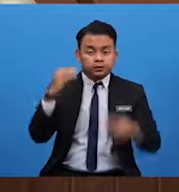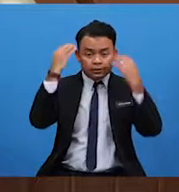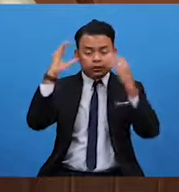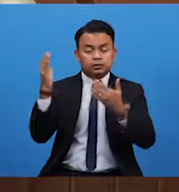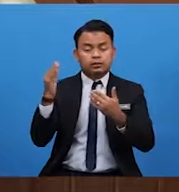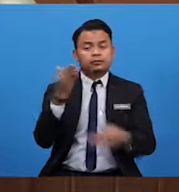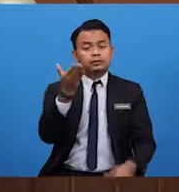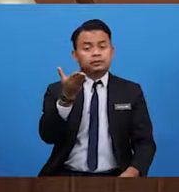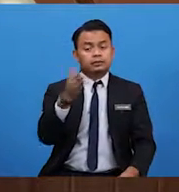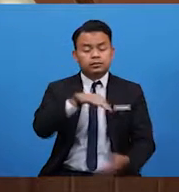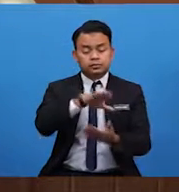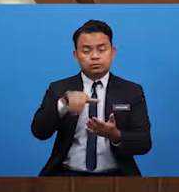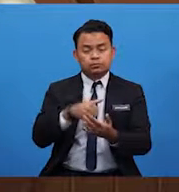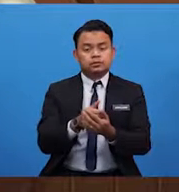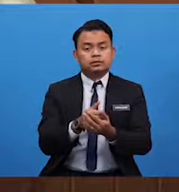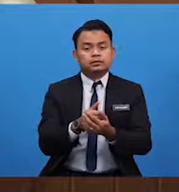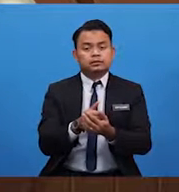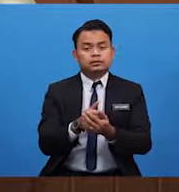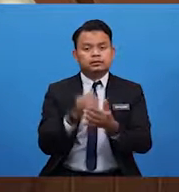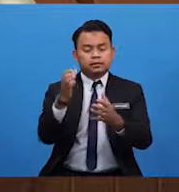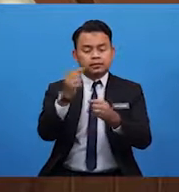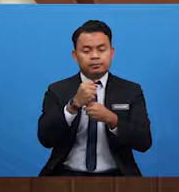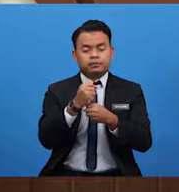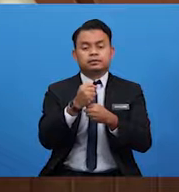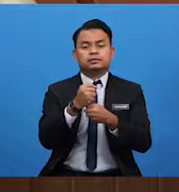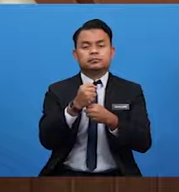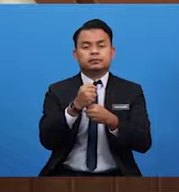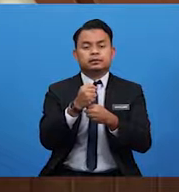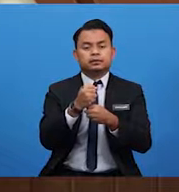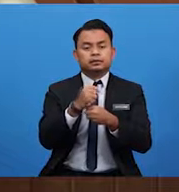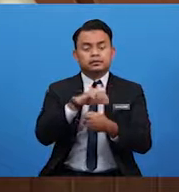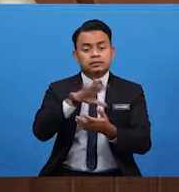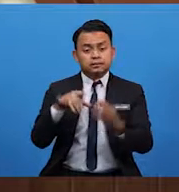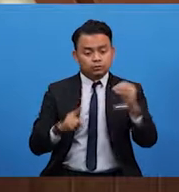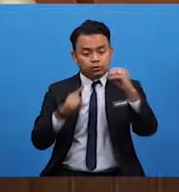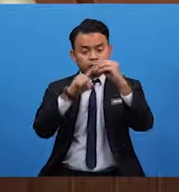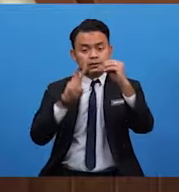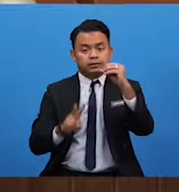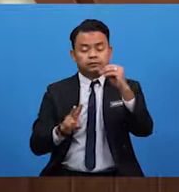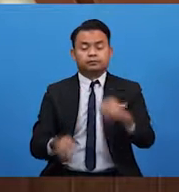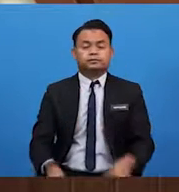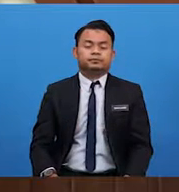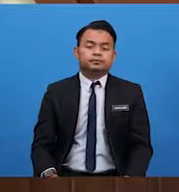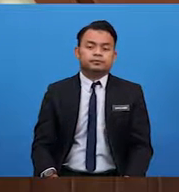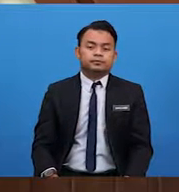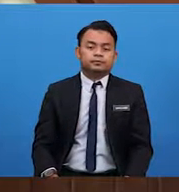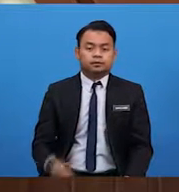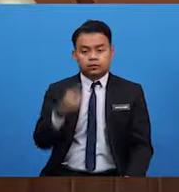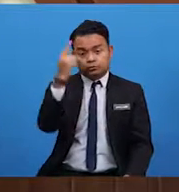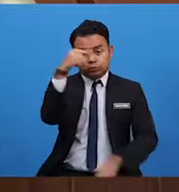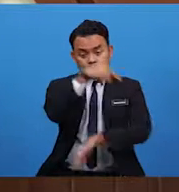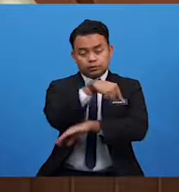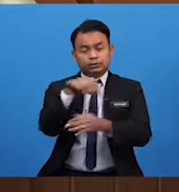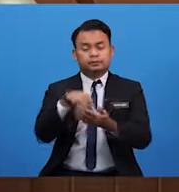mencapai kedua-dua kriteria kejayaan ini dan anda dikira telah mencapai standard pembelajaran